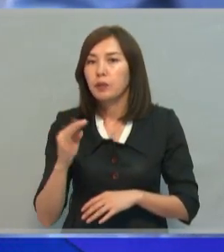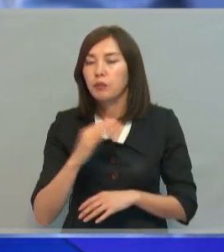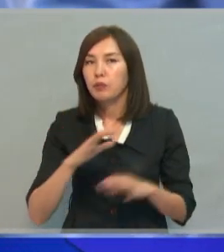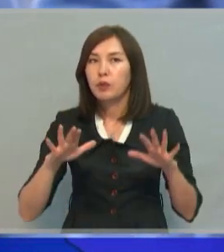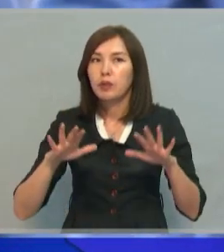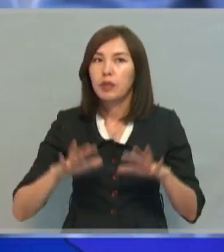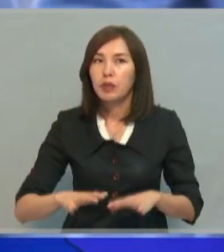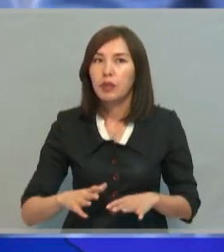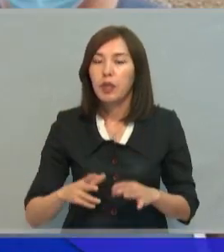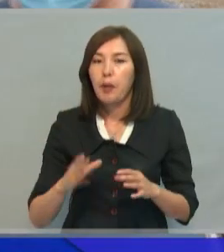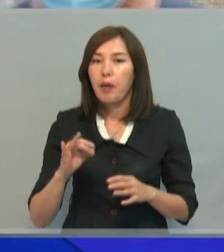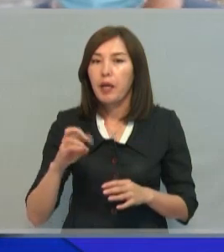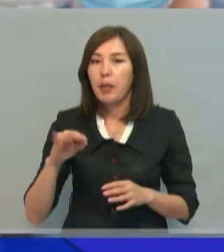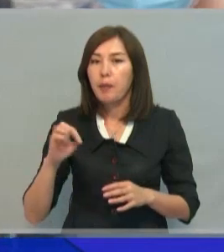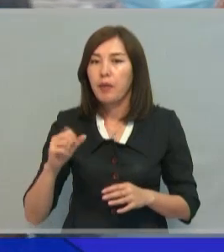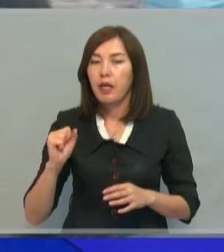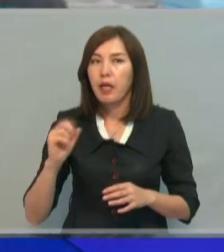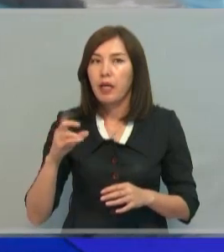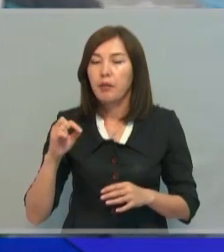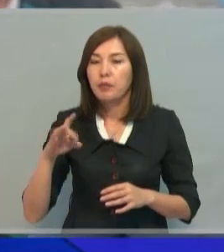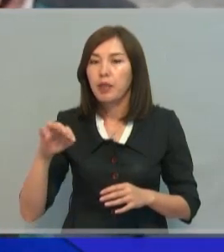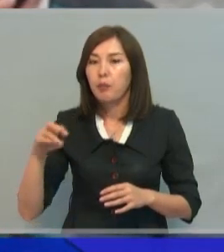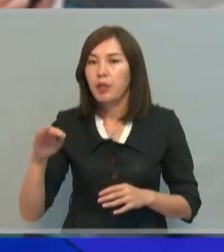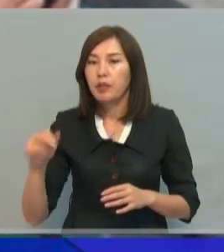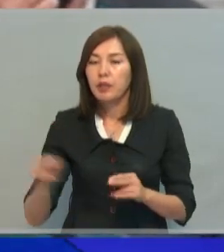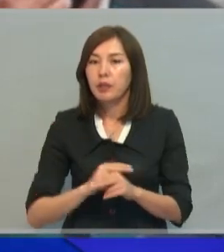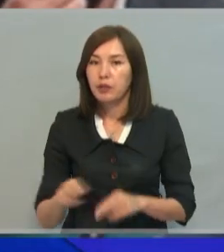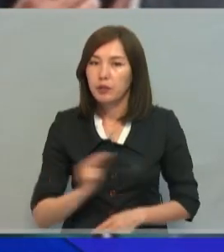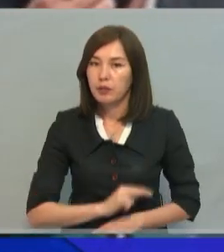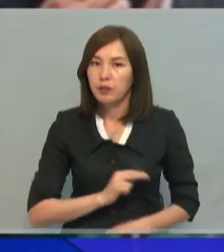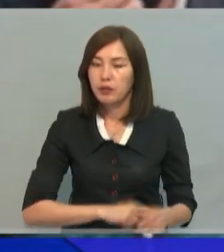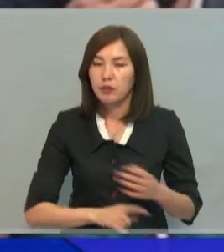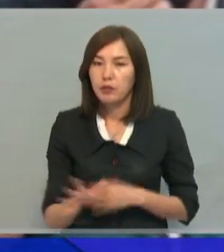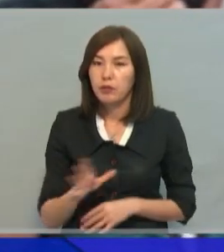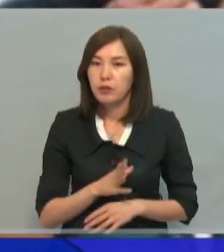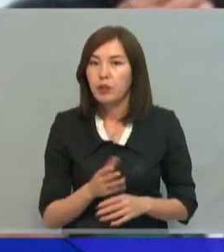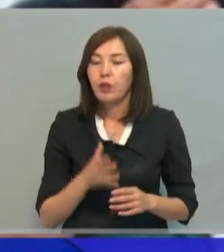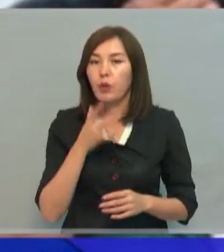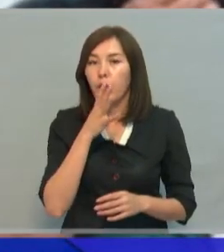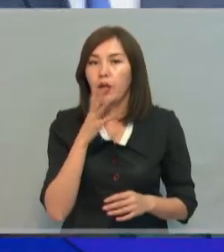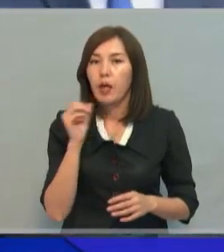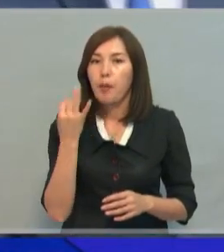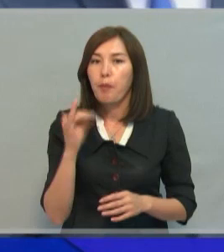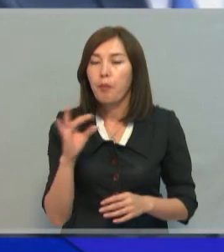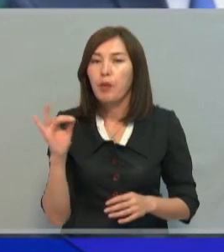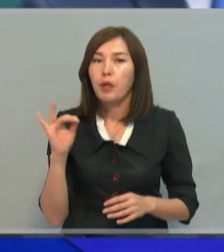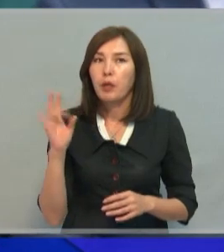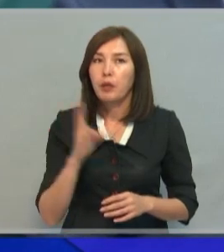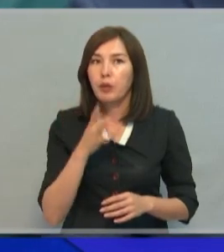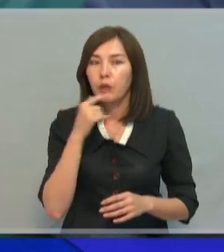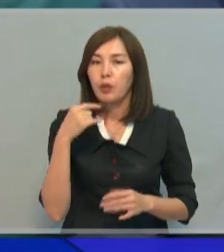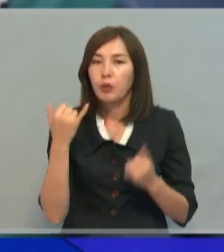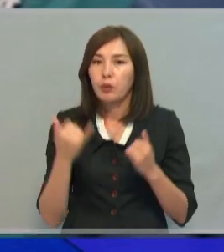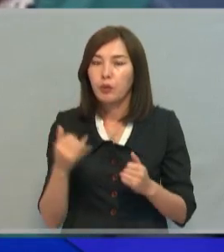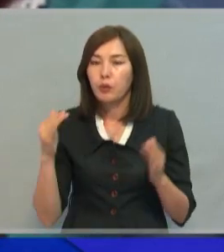шектеулі серіктестігі Мариям ана Хавзамат ата көшесінде жөндеу жұмыстарын бастады. Орындау мерзімі мамыр маусым айы. Айта